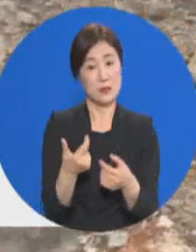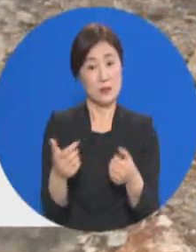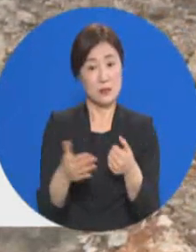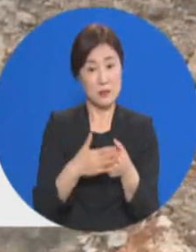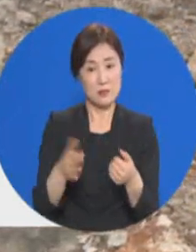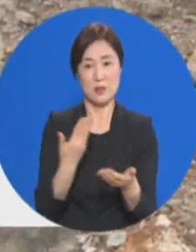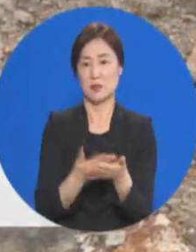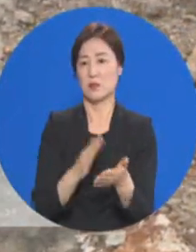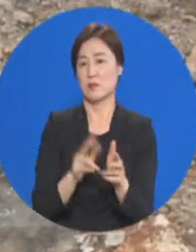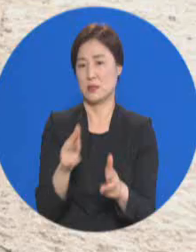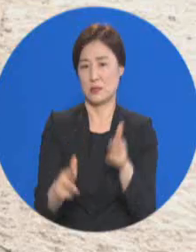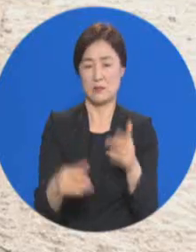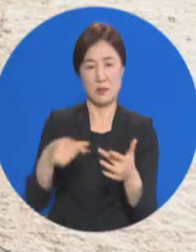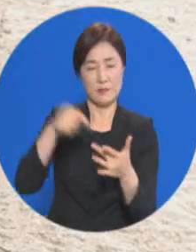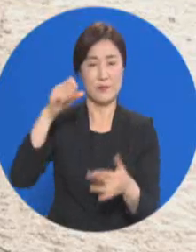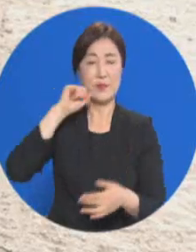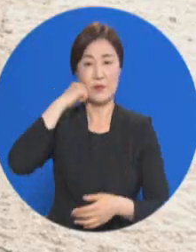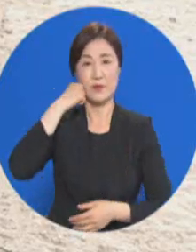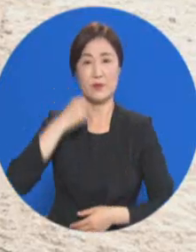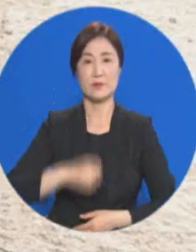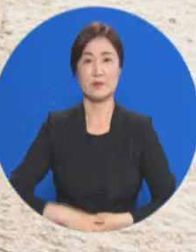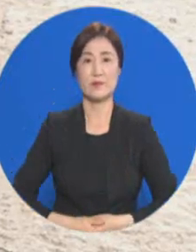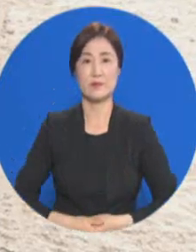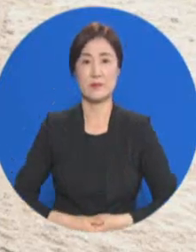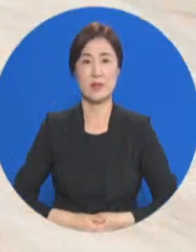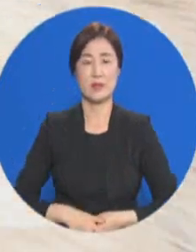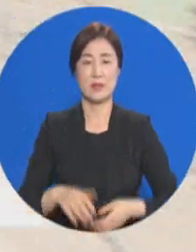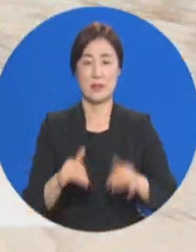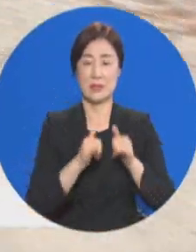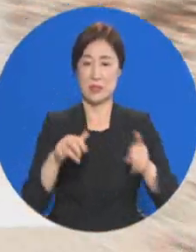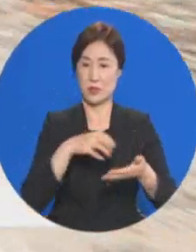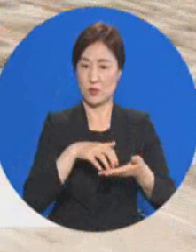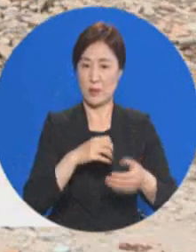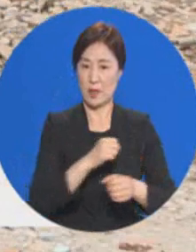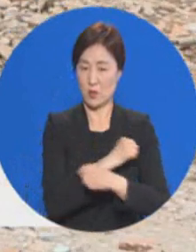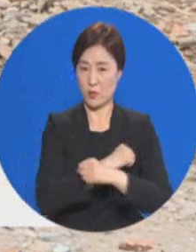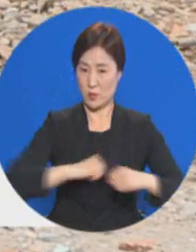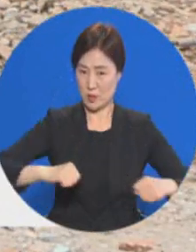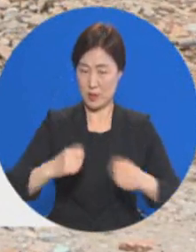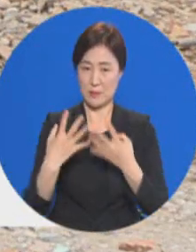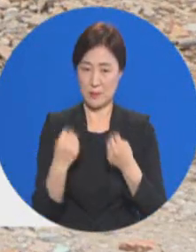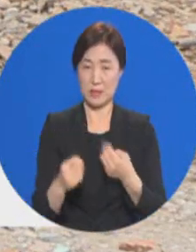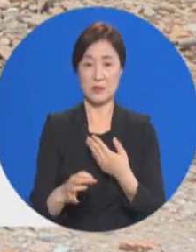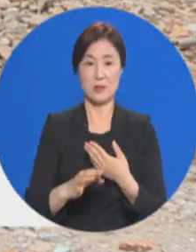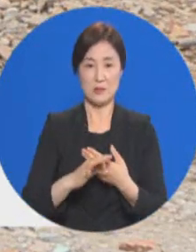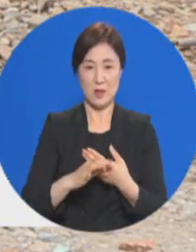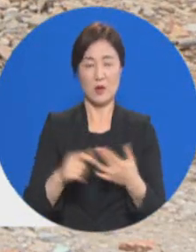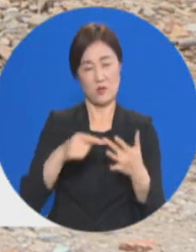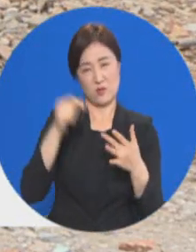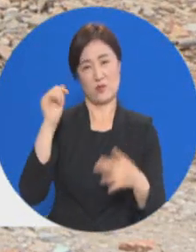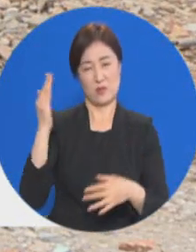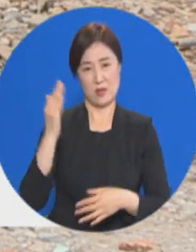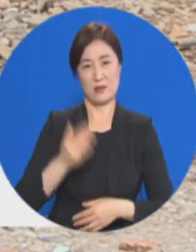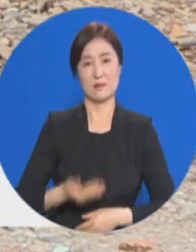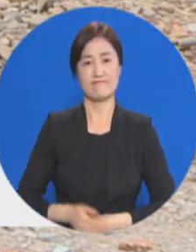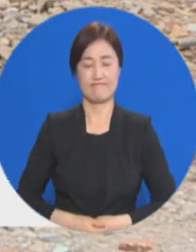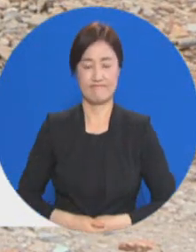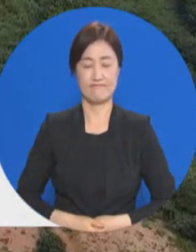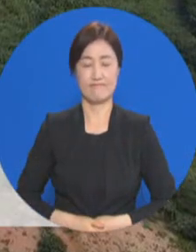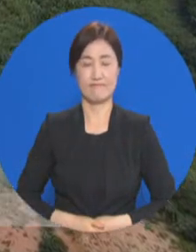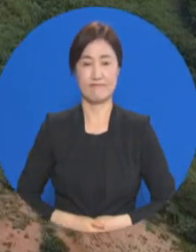대상으로 선정되기도 어렵습니다. 좀 인구가 많고 면적이 넓은 곳을 선정을 하시겠죠? 네,